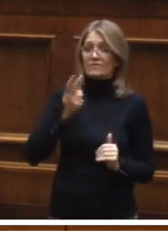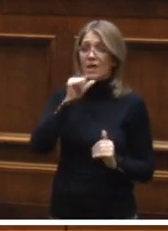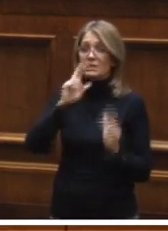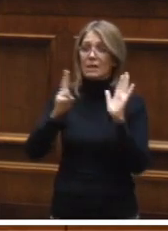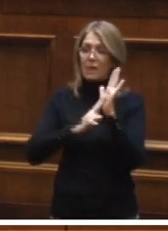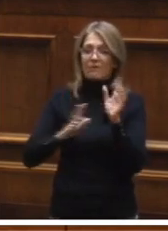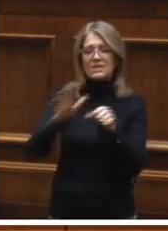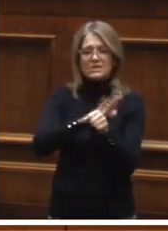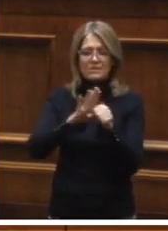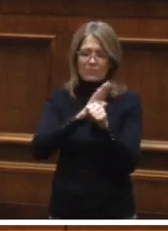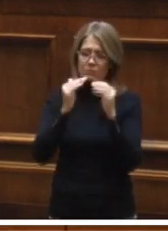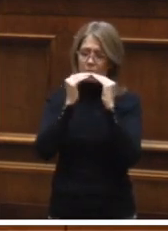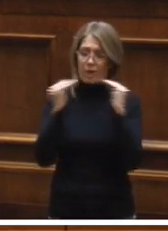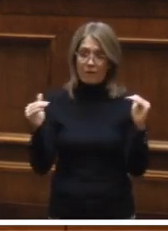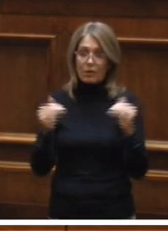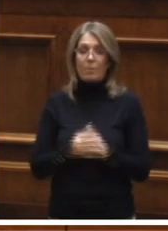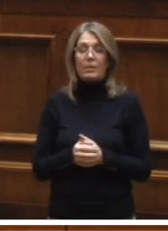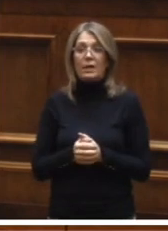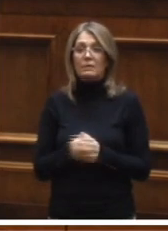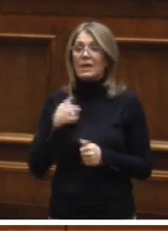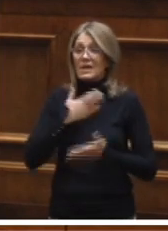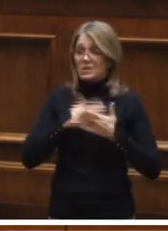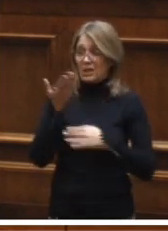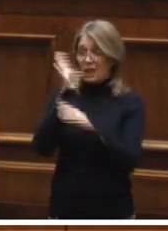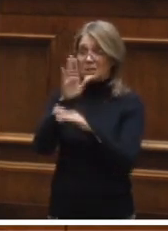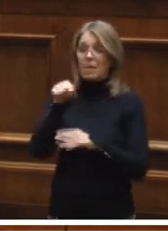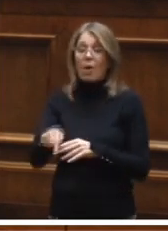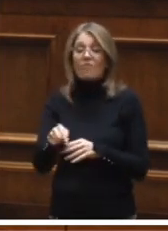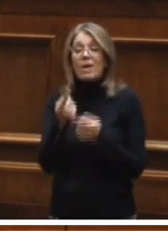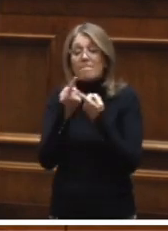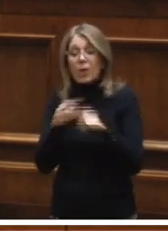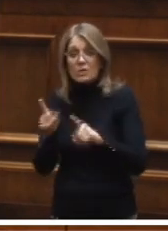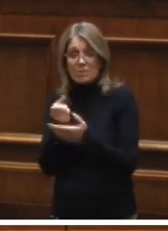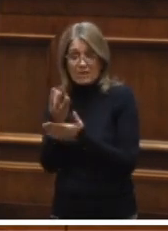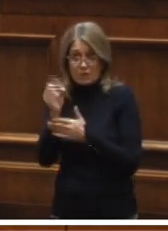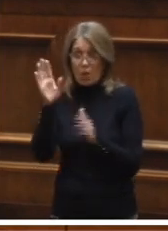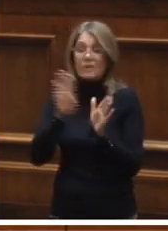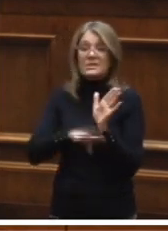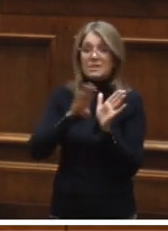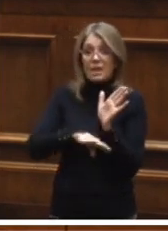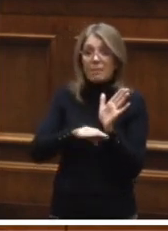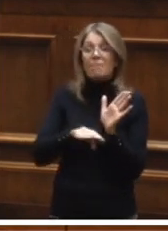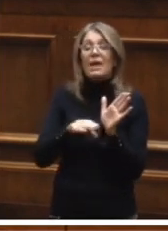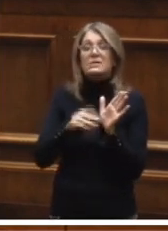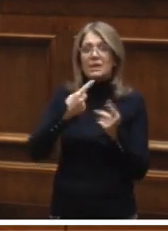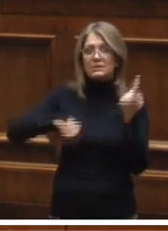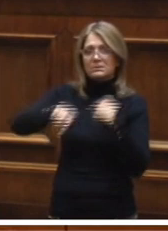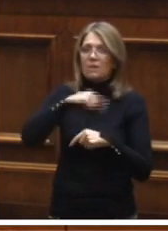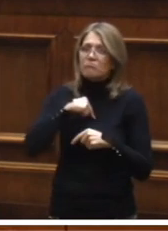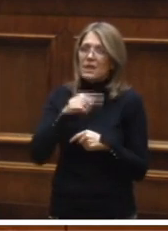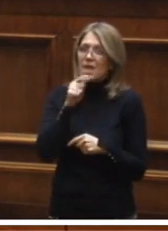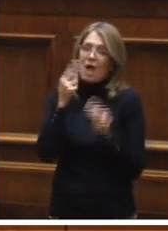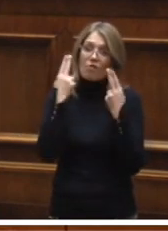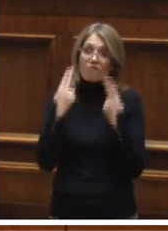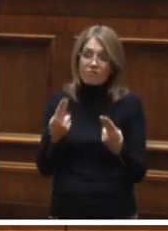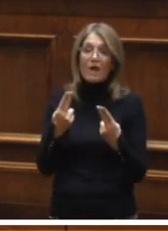su ravnopravni. Želim da istaknem da je ovaj poseban izveštaj o diskriminaciji dece svima nama prijeko potreban